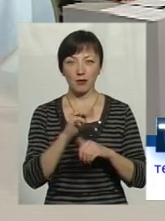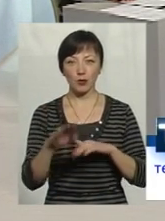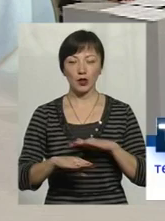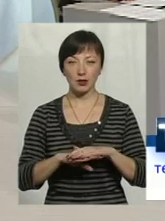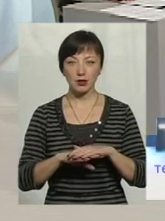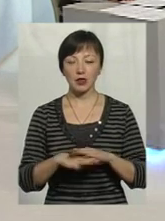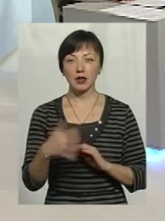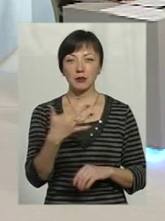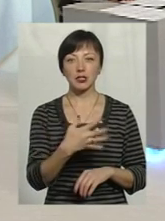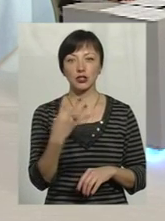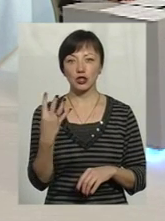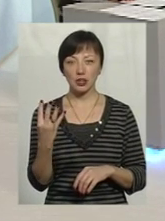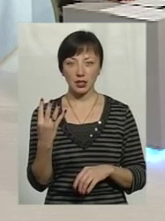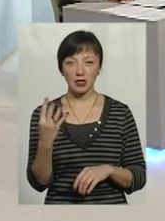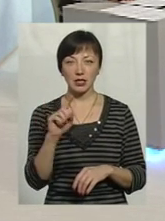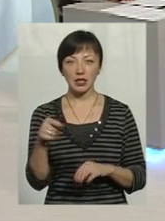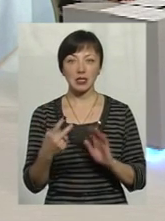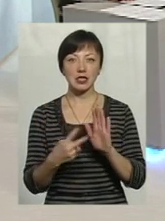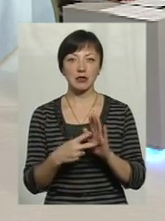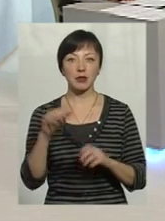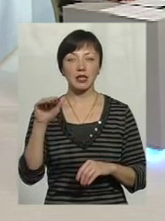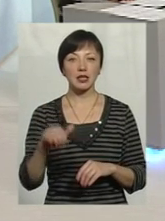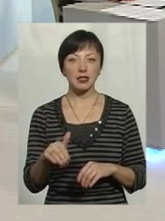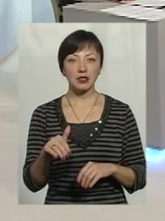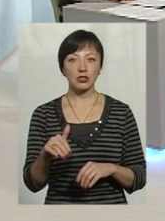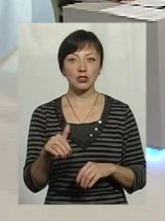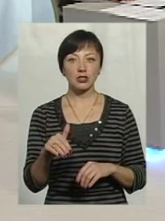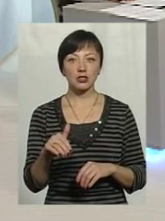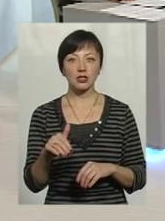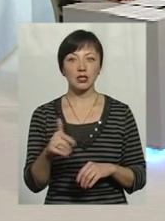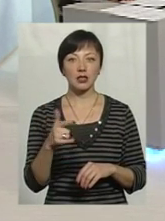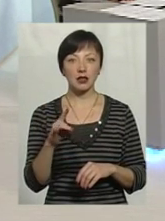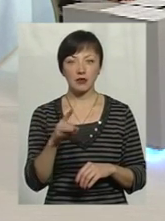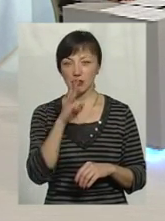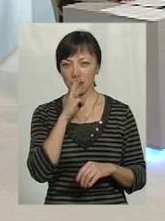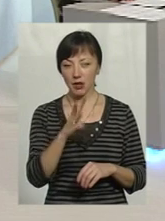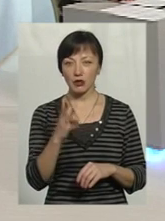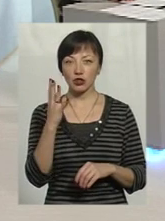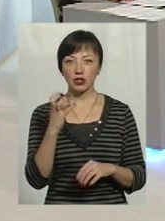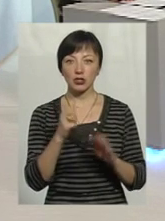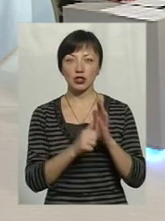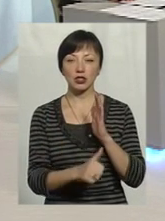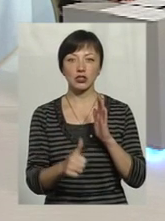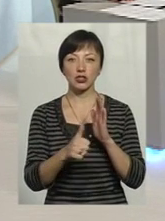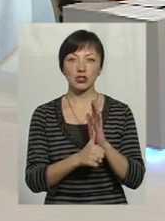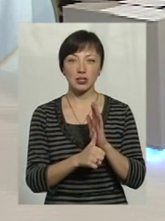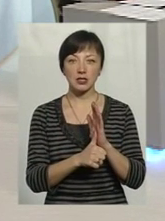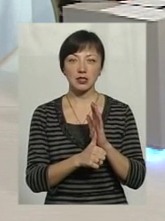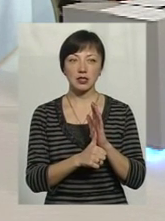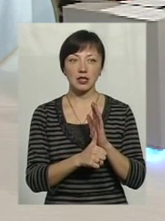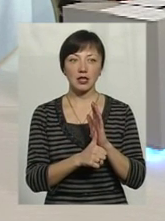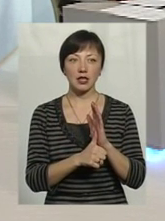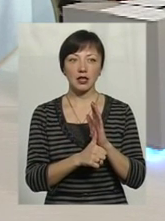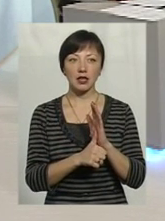Так, 54,7 тисячі гривень зарплати і 466 гривень доходу від